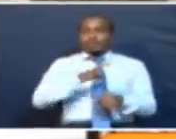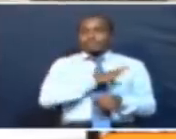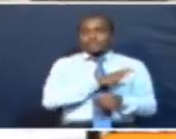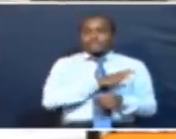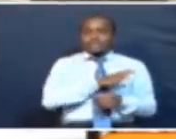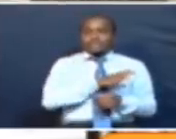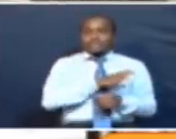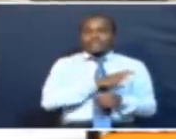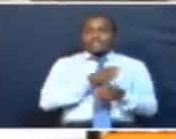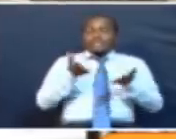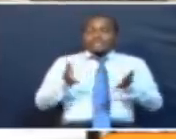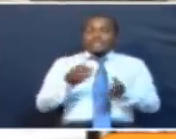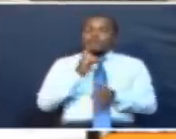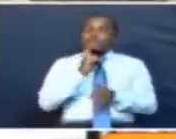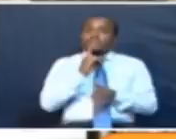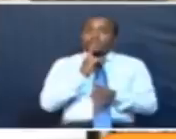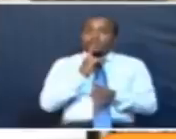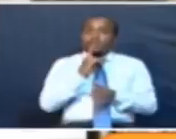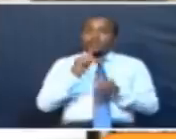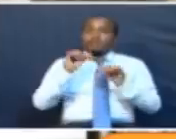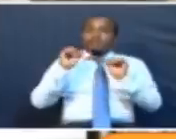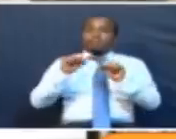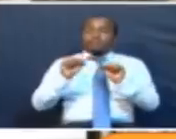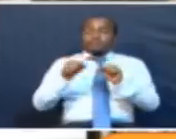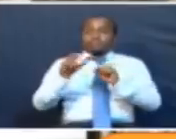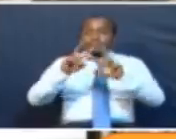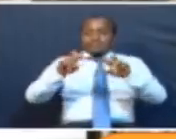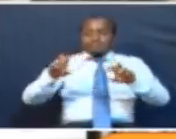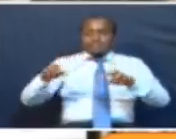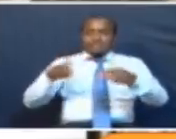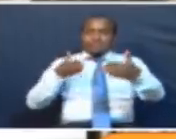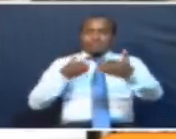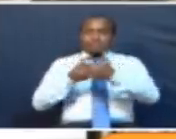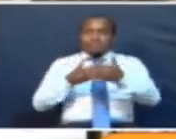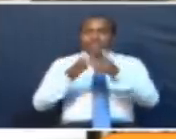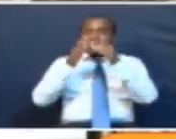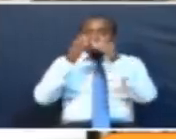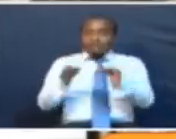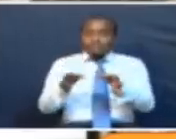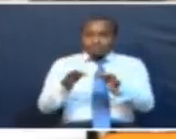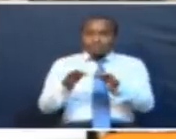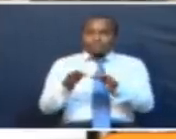sakata hiyo sasa wanasema huenda uchunguzi wao ukagonga mwamba iwapo